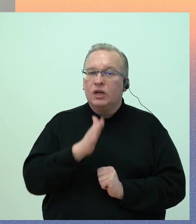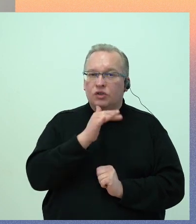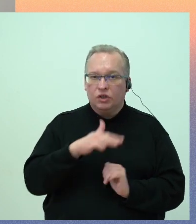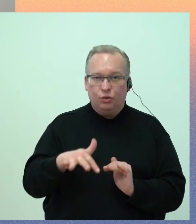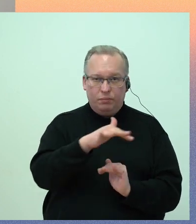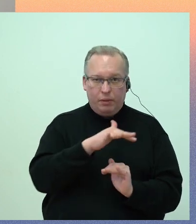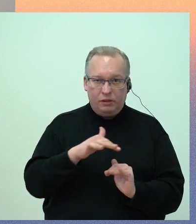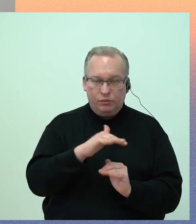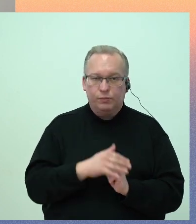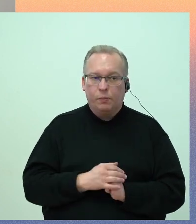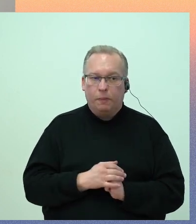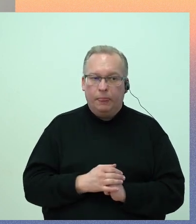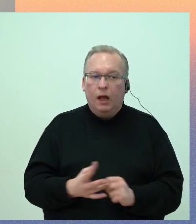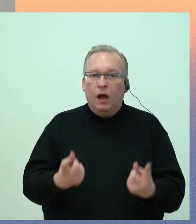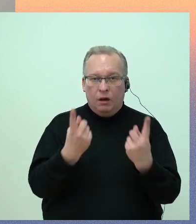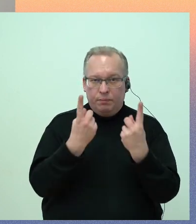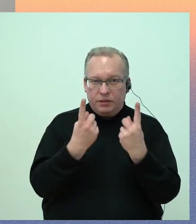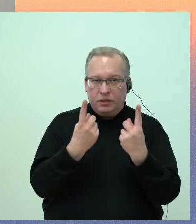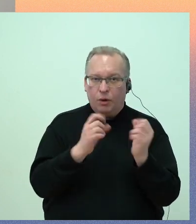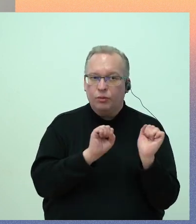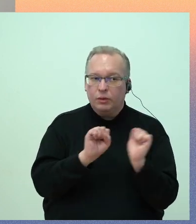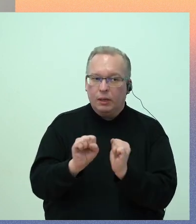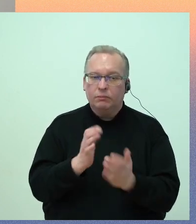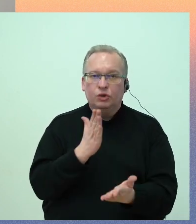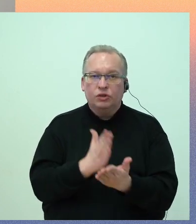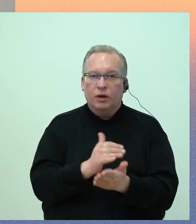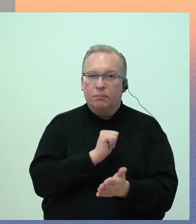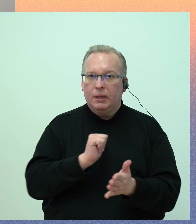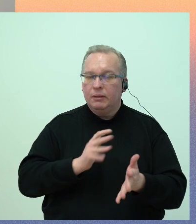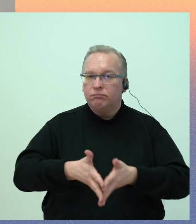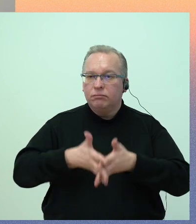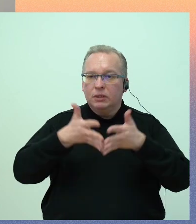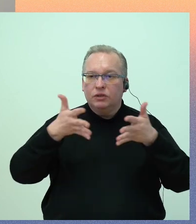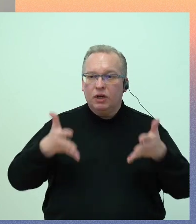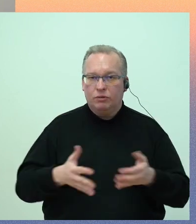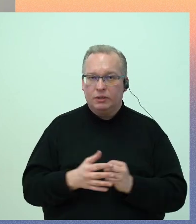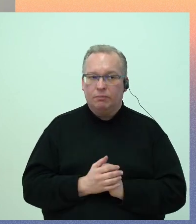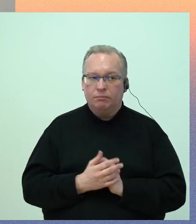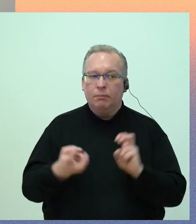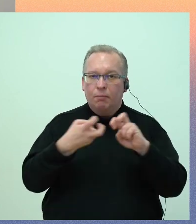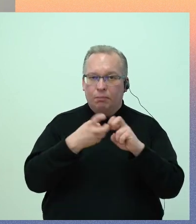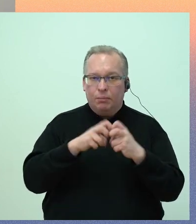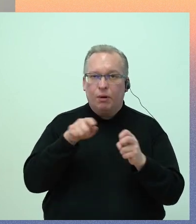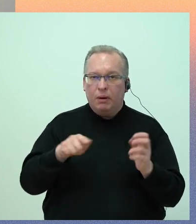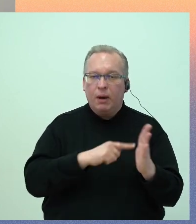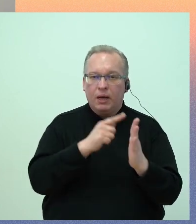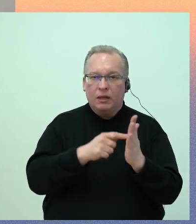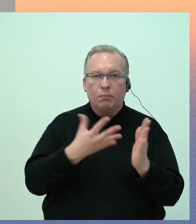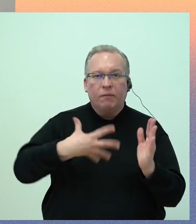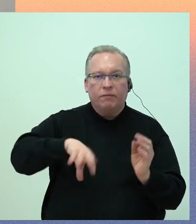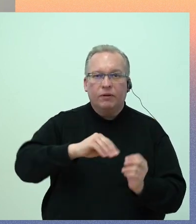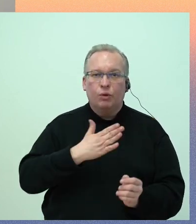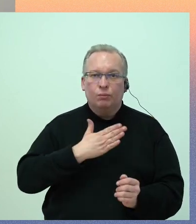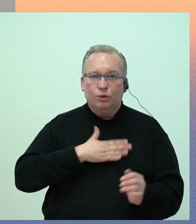žydų bendruomenės apsauga yra pati didžiausia problema ir klausimas visose